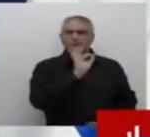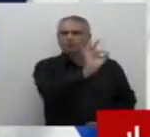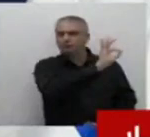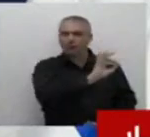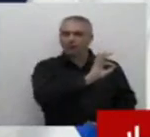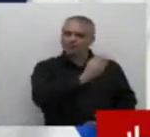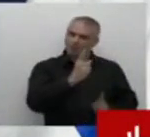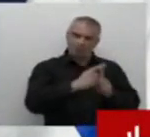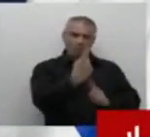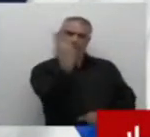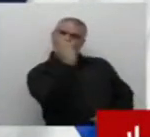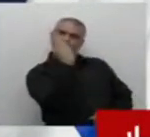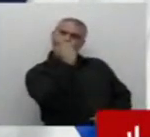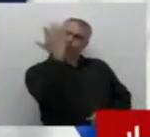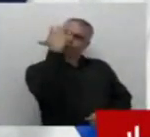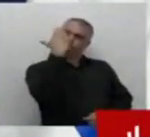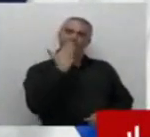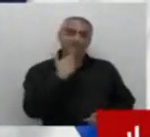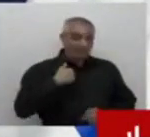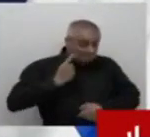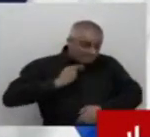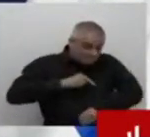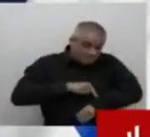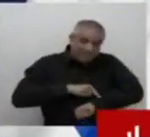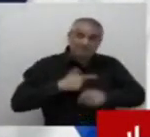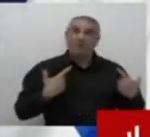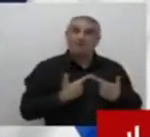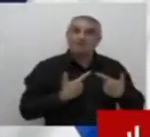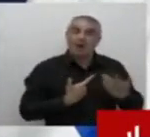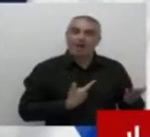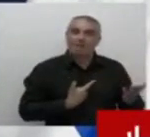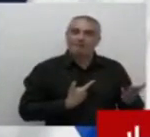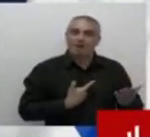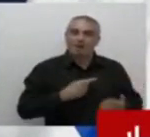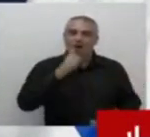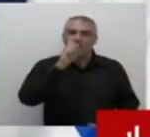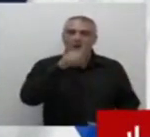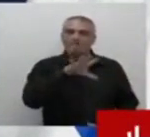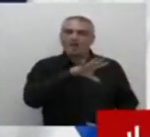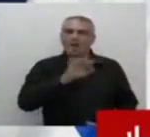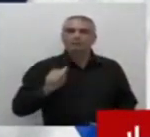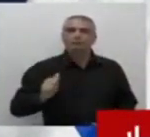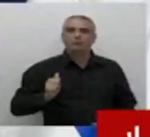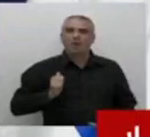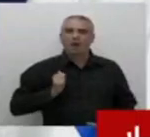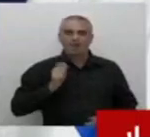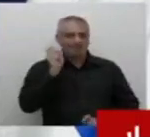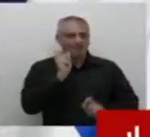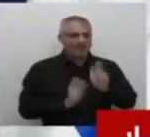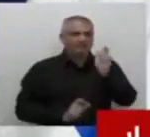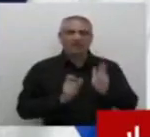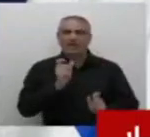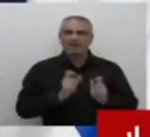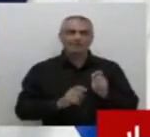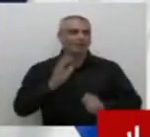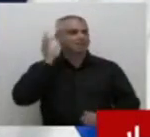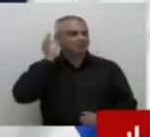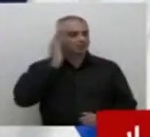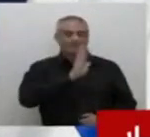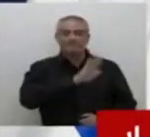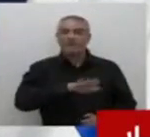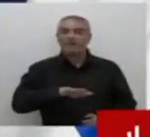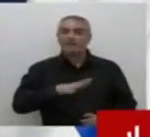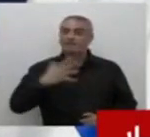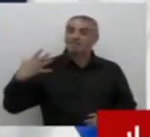واسالهم من اين اتيتم ببروده الاعصاب هذه ان تلقوا على